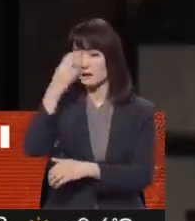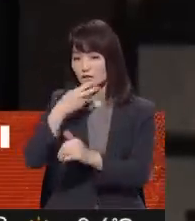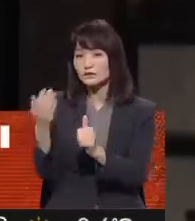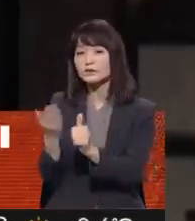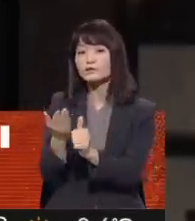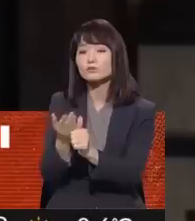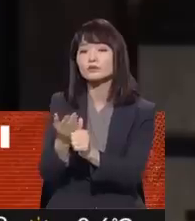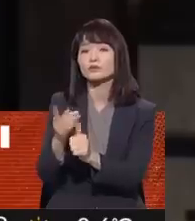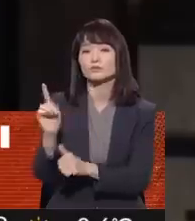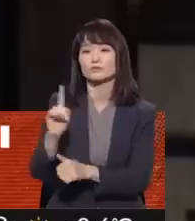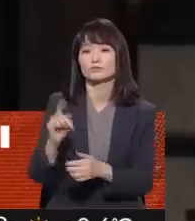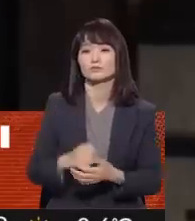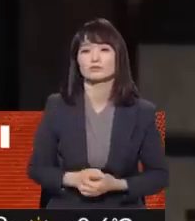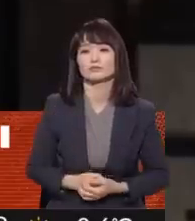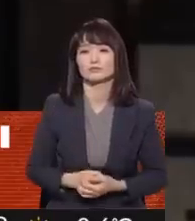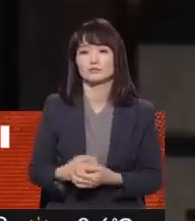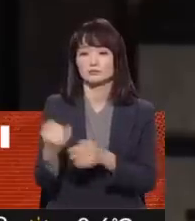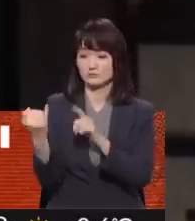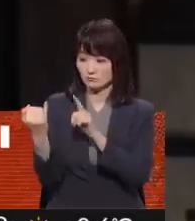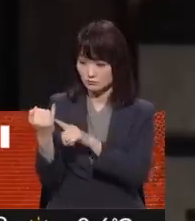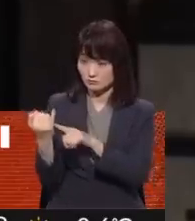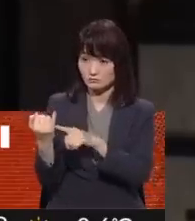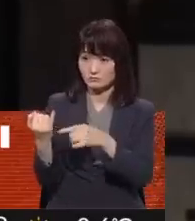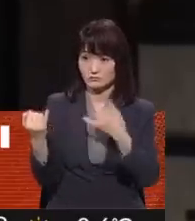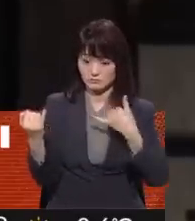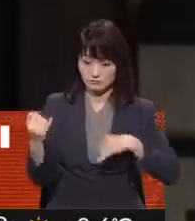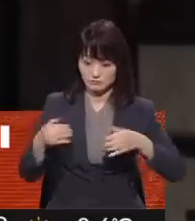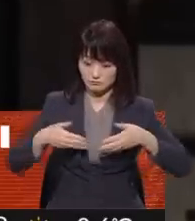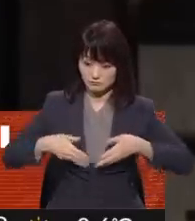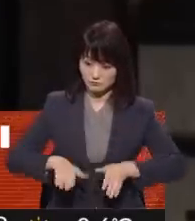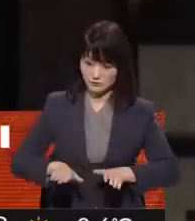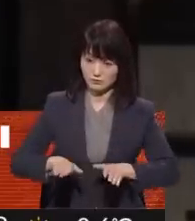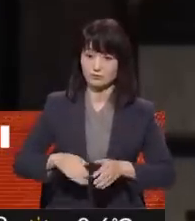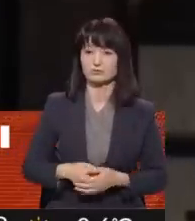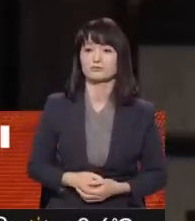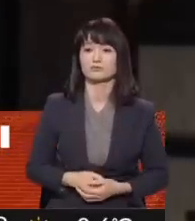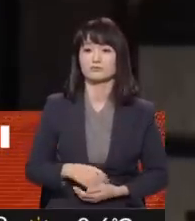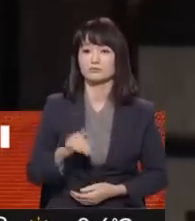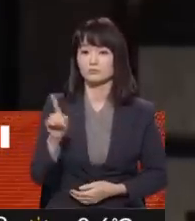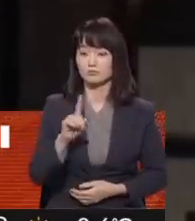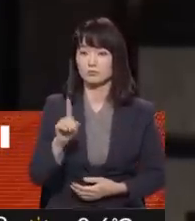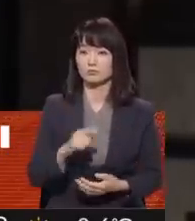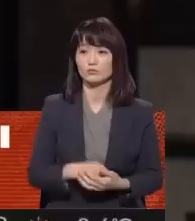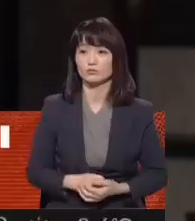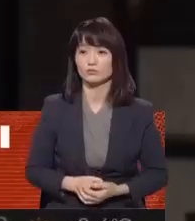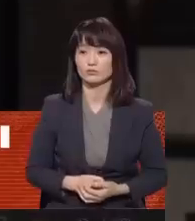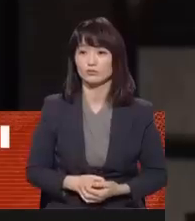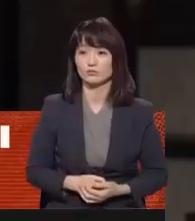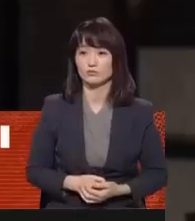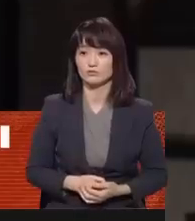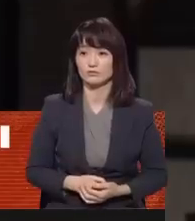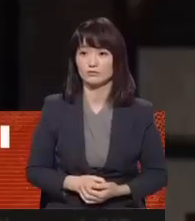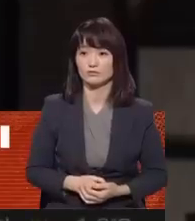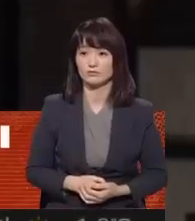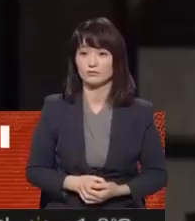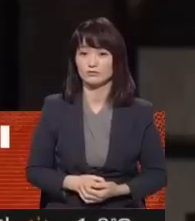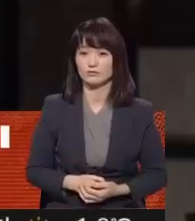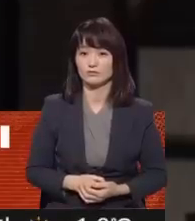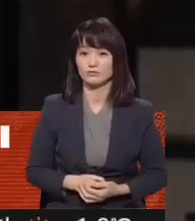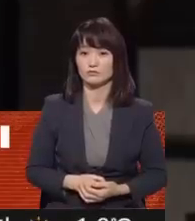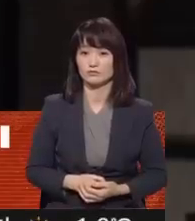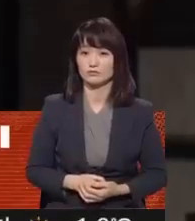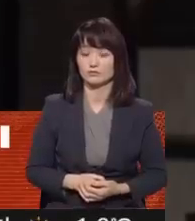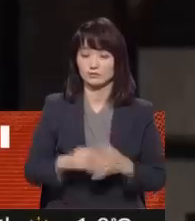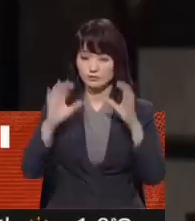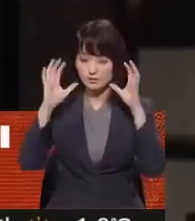하는 걸로 보아서 무슨이 엄마는 애들이 그냥 나만 놓으면 뭐 그냥 뭐 아이들이 얼마나 손이 많이